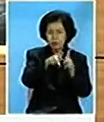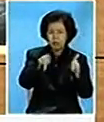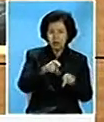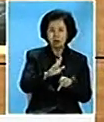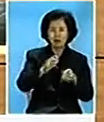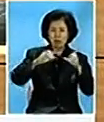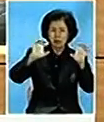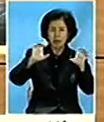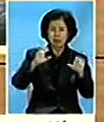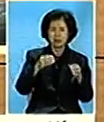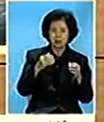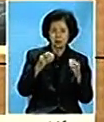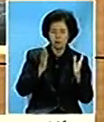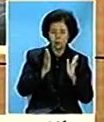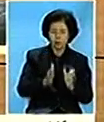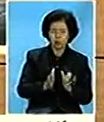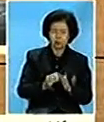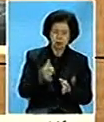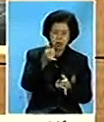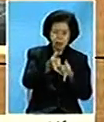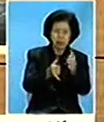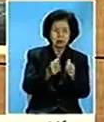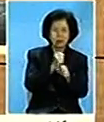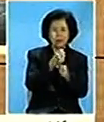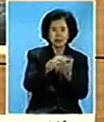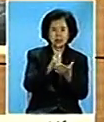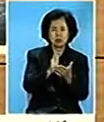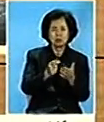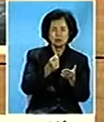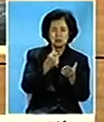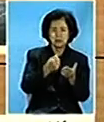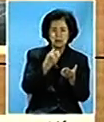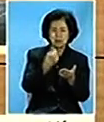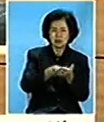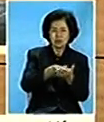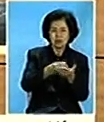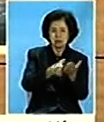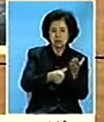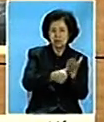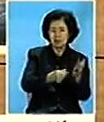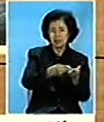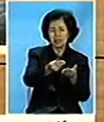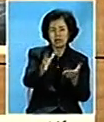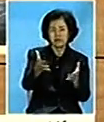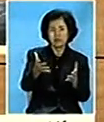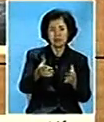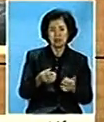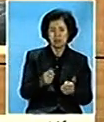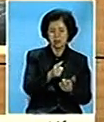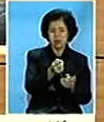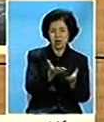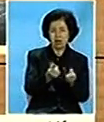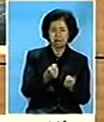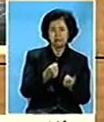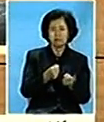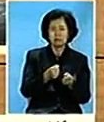ฐที่สู่ประชาชนบุกรุกไปทำประโยชน์โดยไม่มีการเสียภาษีอะไรเลยให้กับรัฐบาลนั้นทั้งที่มีรายได้ประโยชน์มหาศาลจากการใช้พื้น